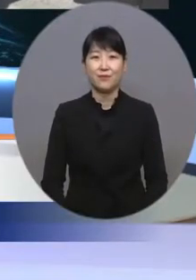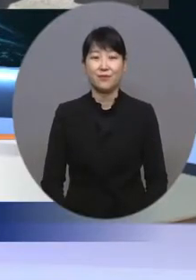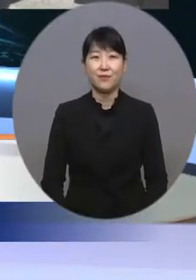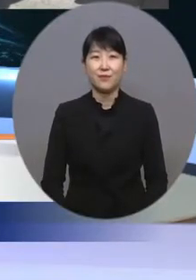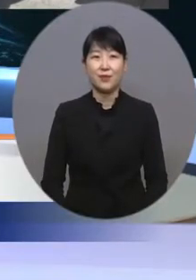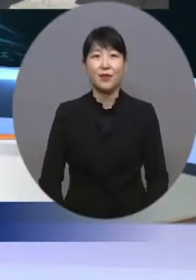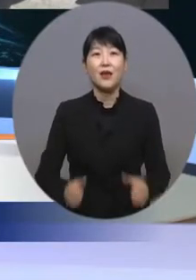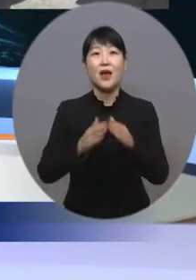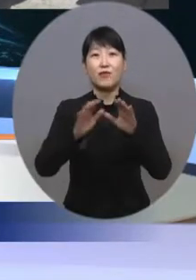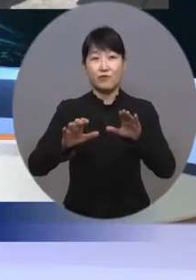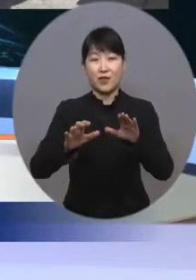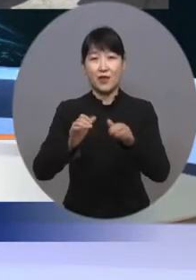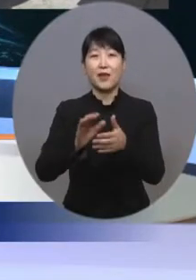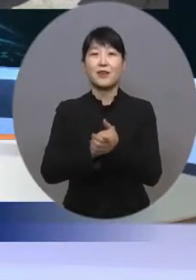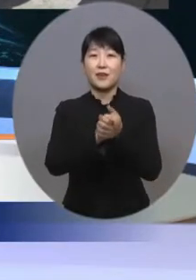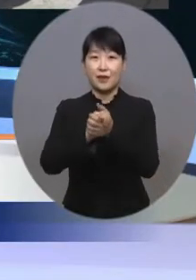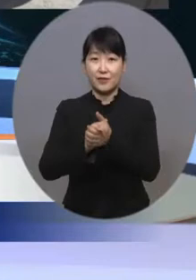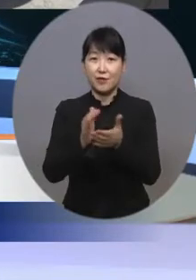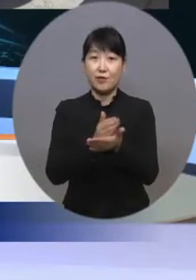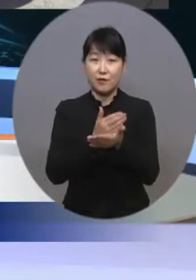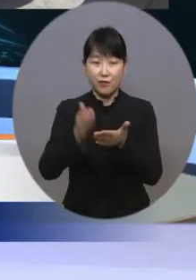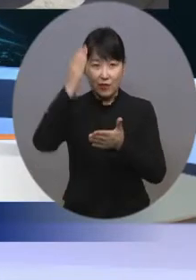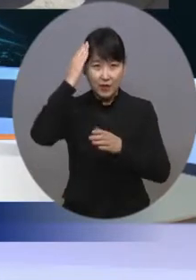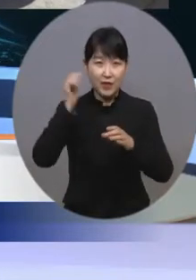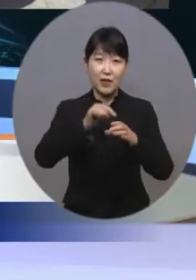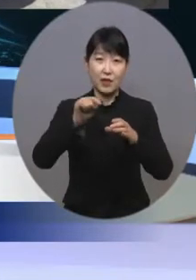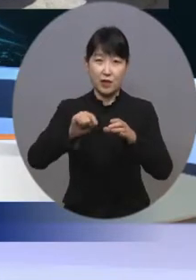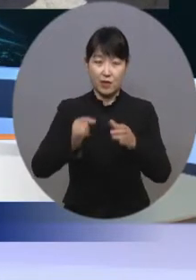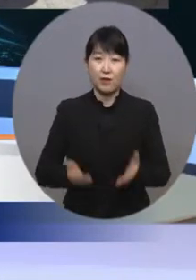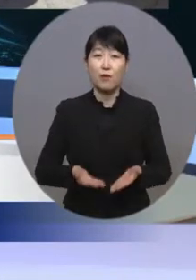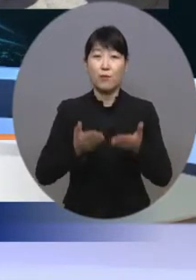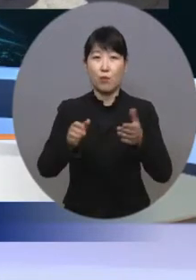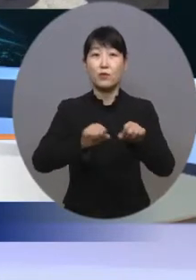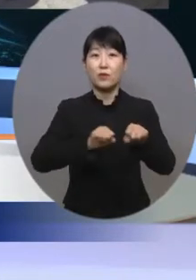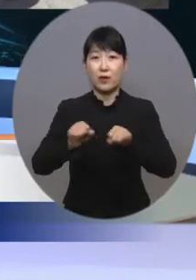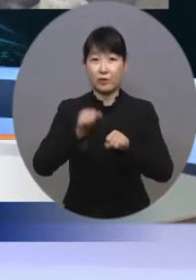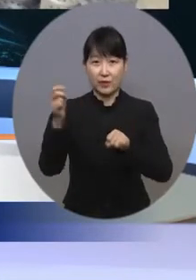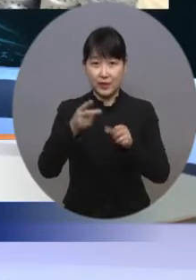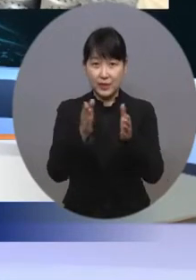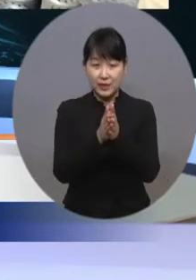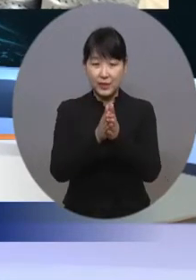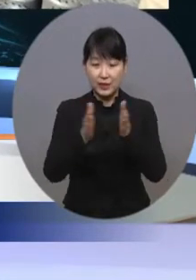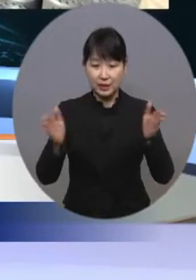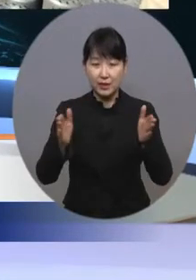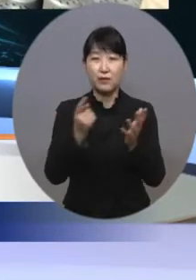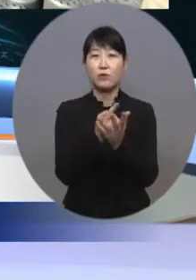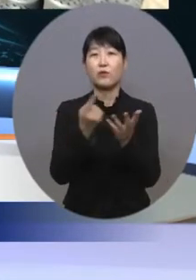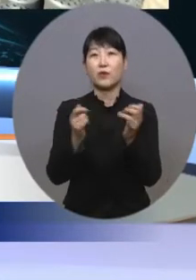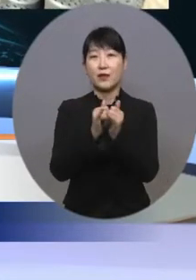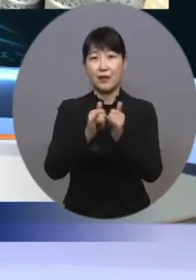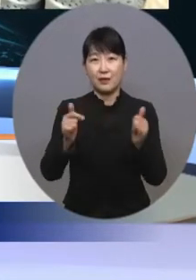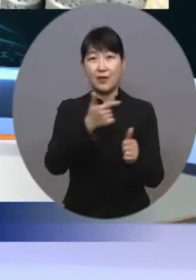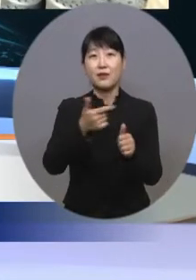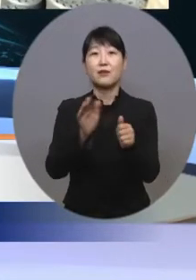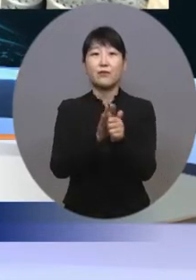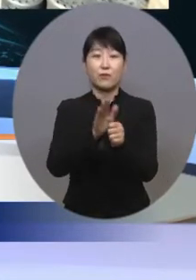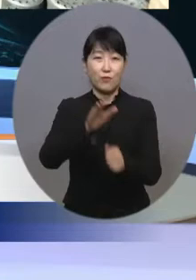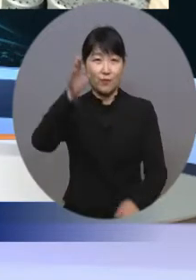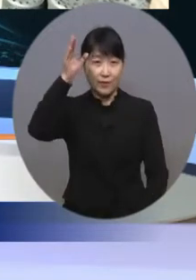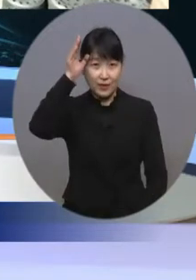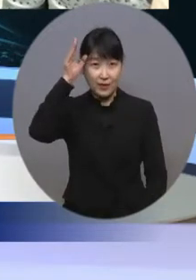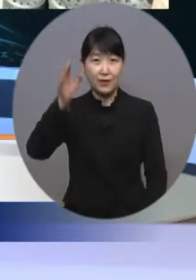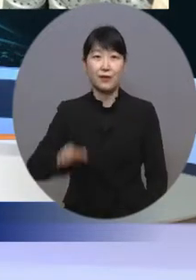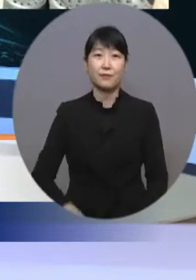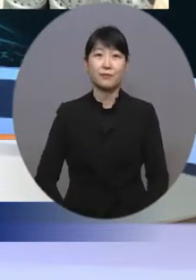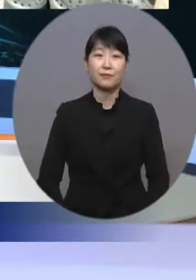이웃에게 따뜻한 정을 나누는 연탄 봉사 활동이 재개됐습니다. 소외된 이웃들에게 큰 힘이 될 것으로 기대되는데요.